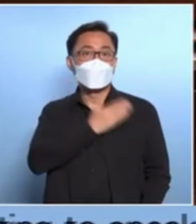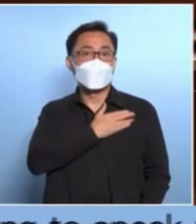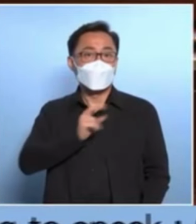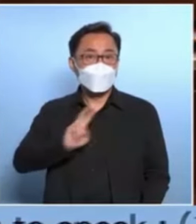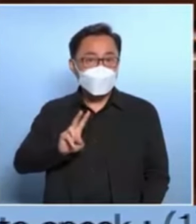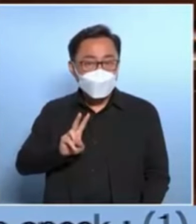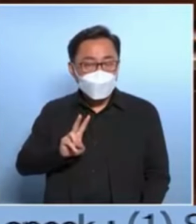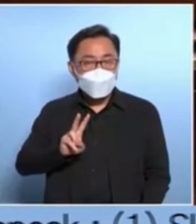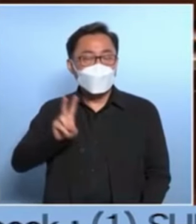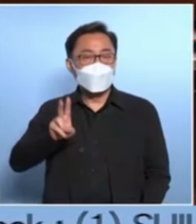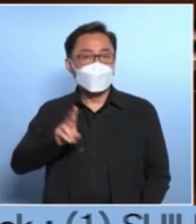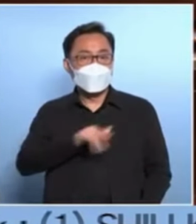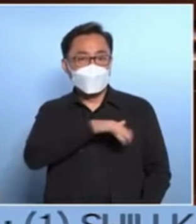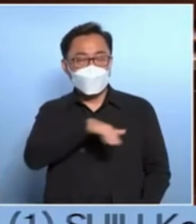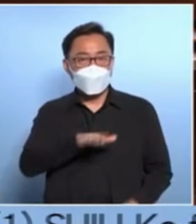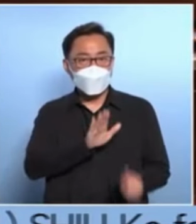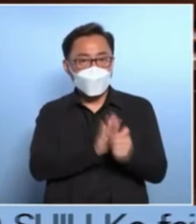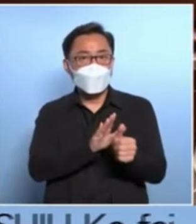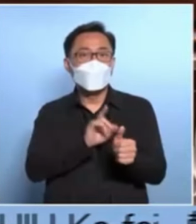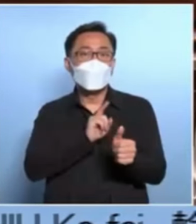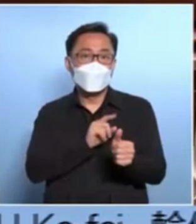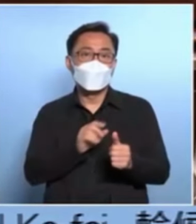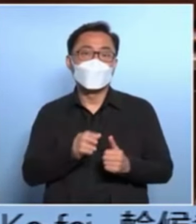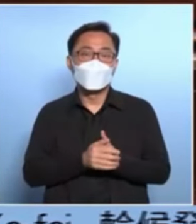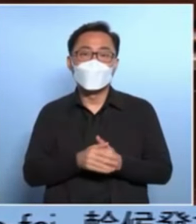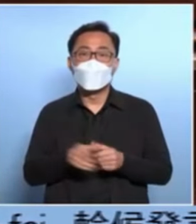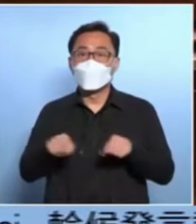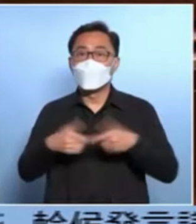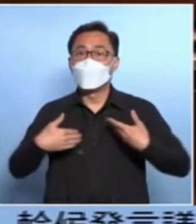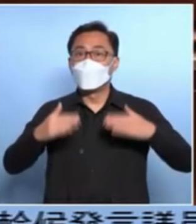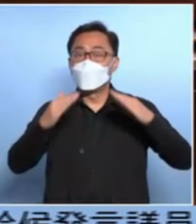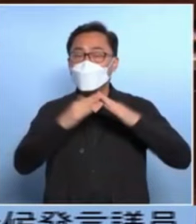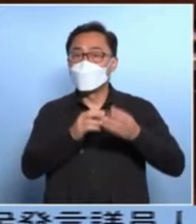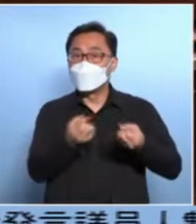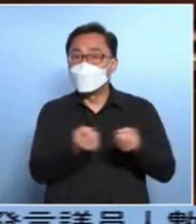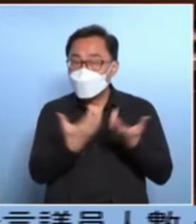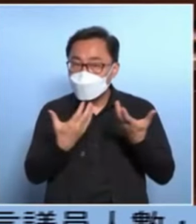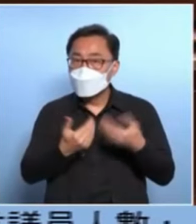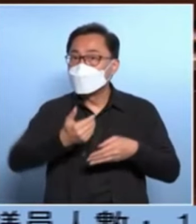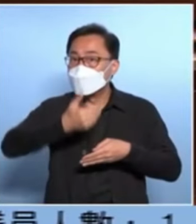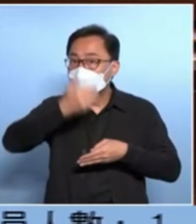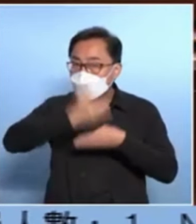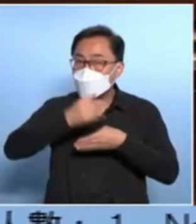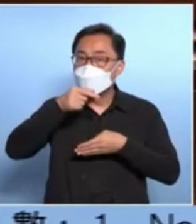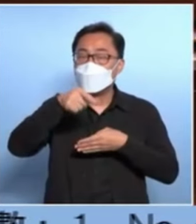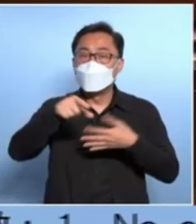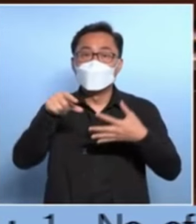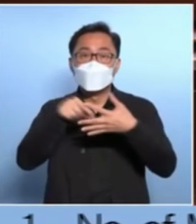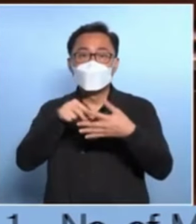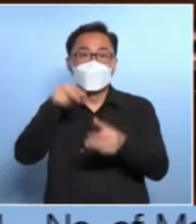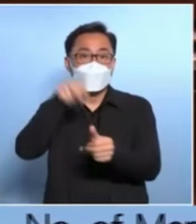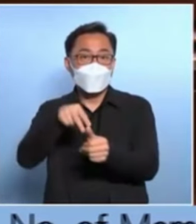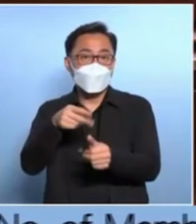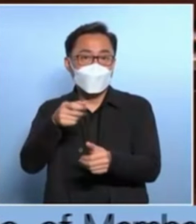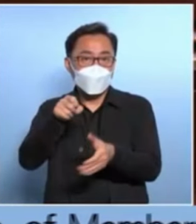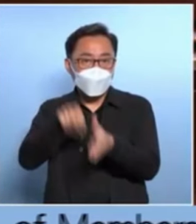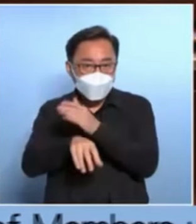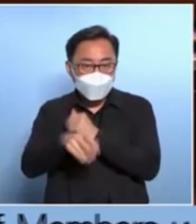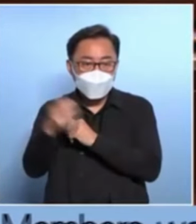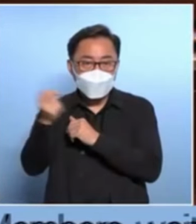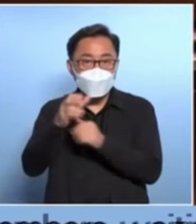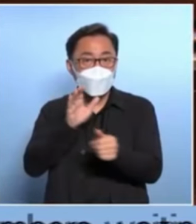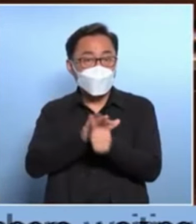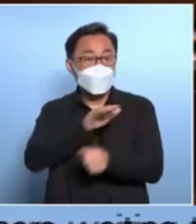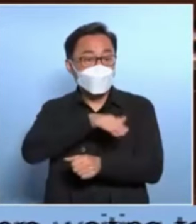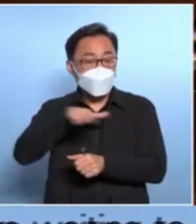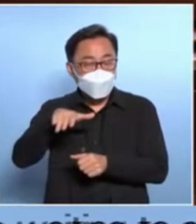要去保護兒童。同樂居的事件呢，反映了政府對兒童的院舍缺乏監管，對保護兒童呢其實是